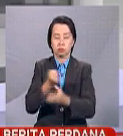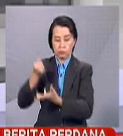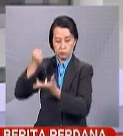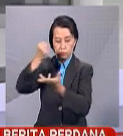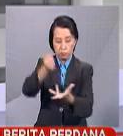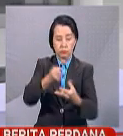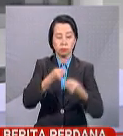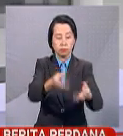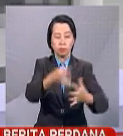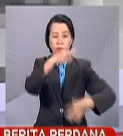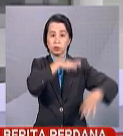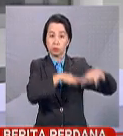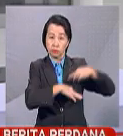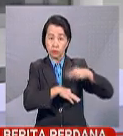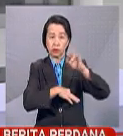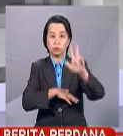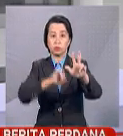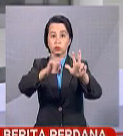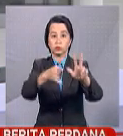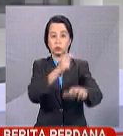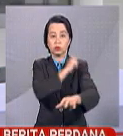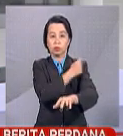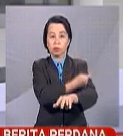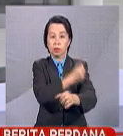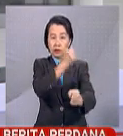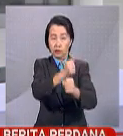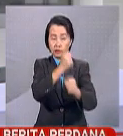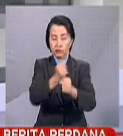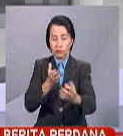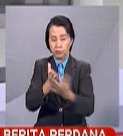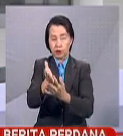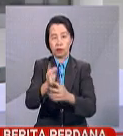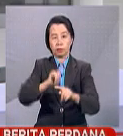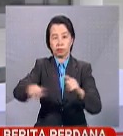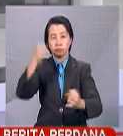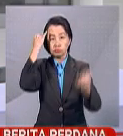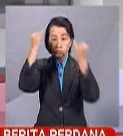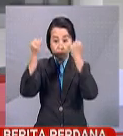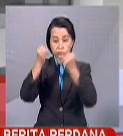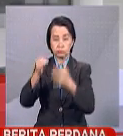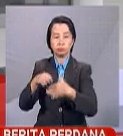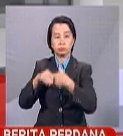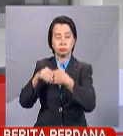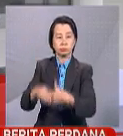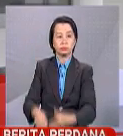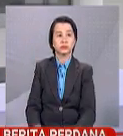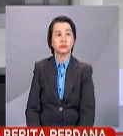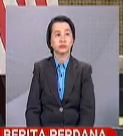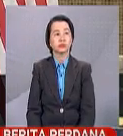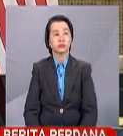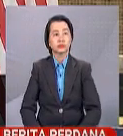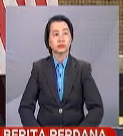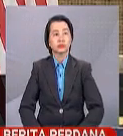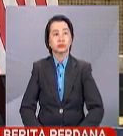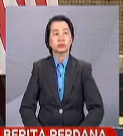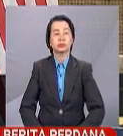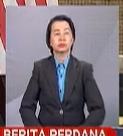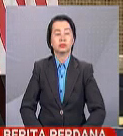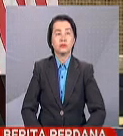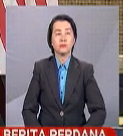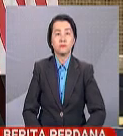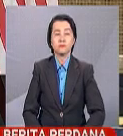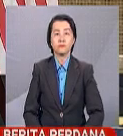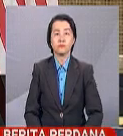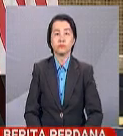itu akan memberi manfaat kepada tiga juta tenaga kerja melalui beberapa inisiatif hai hai